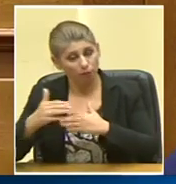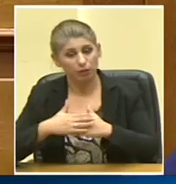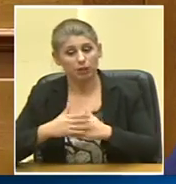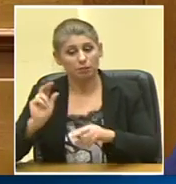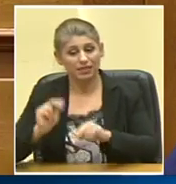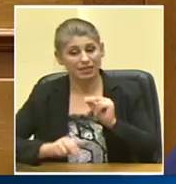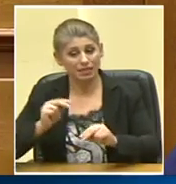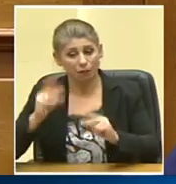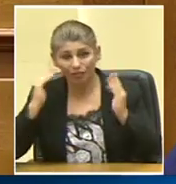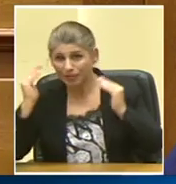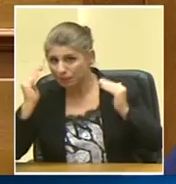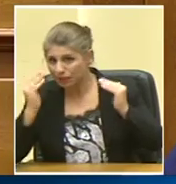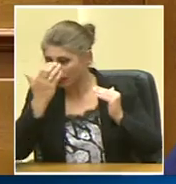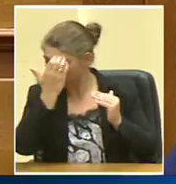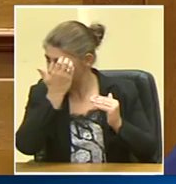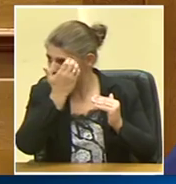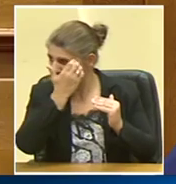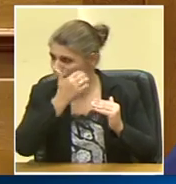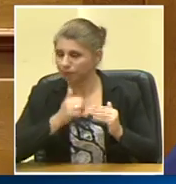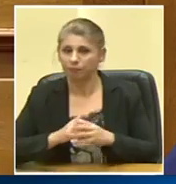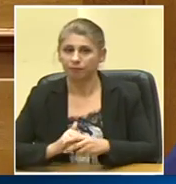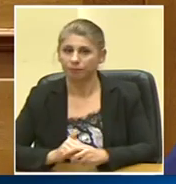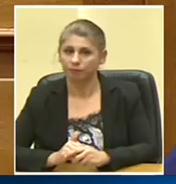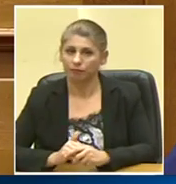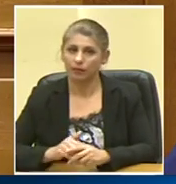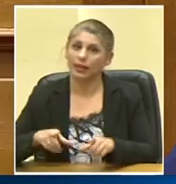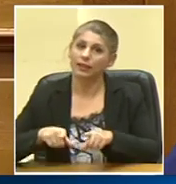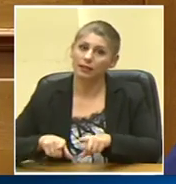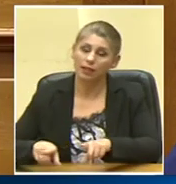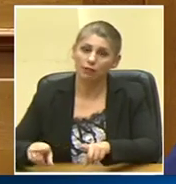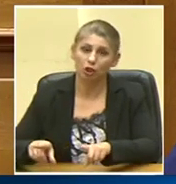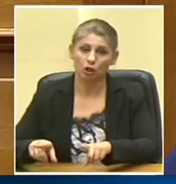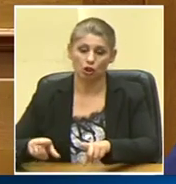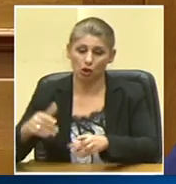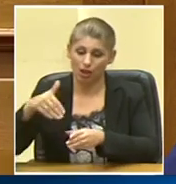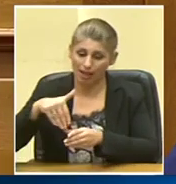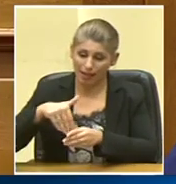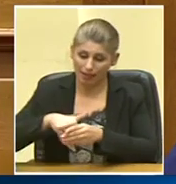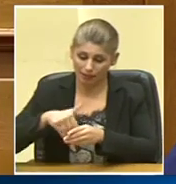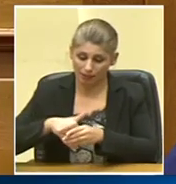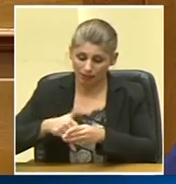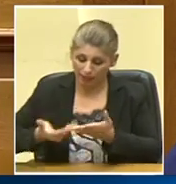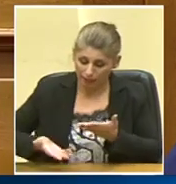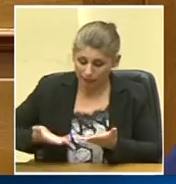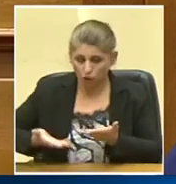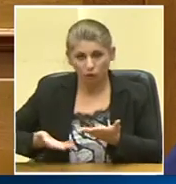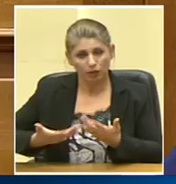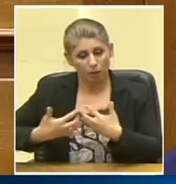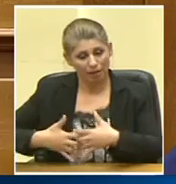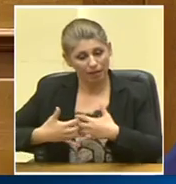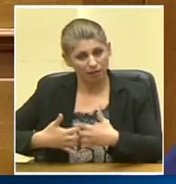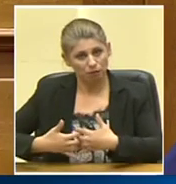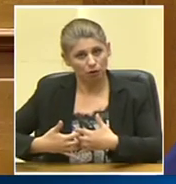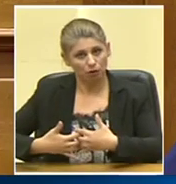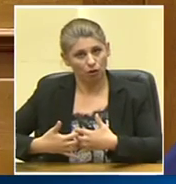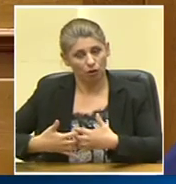δυσπιστίας, αλλά και τον ταυτόχρονο εσωτερικό εξισορροπητικό μηχανισμό